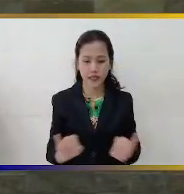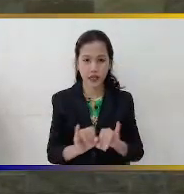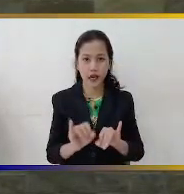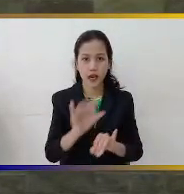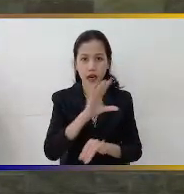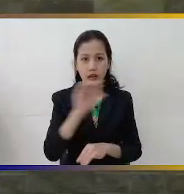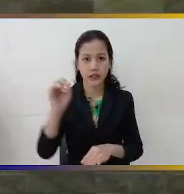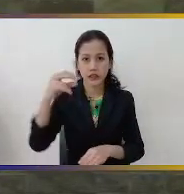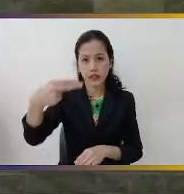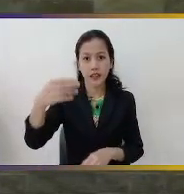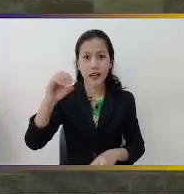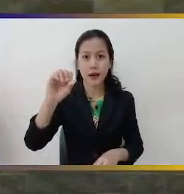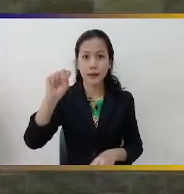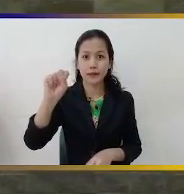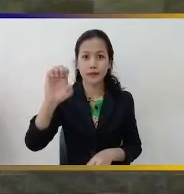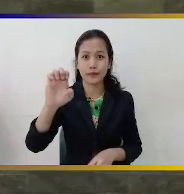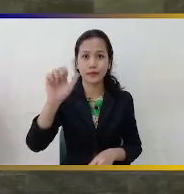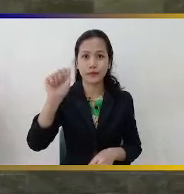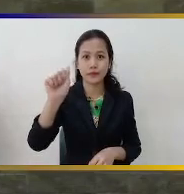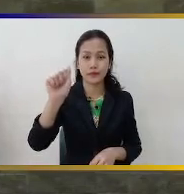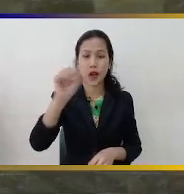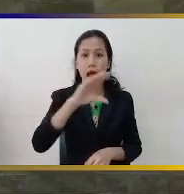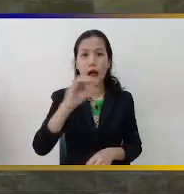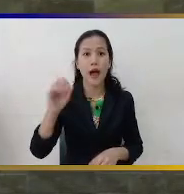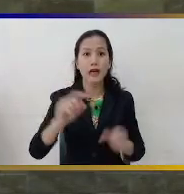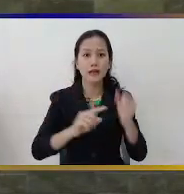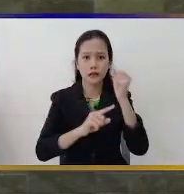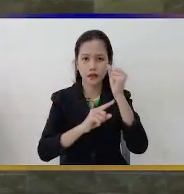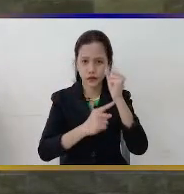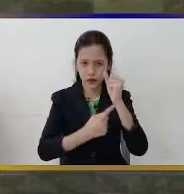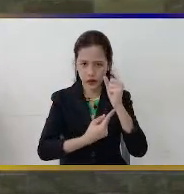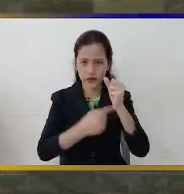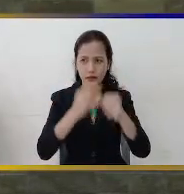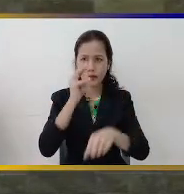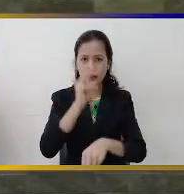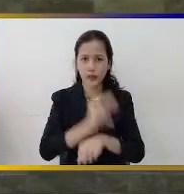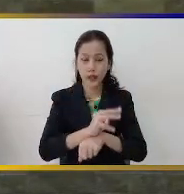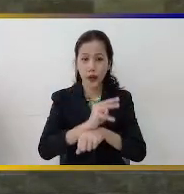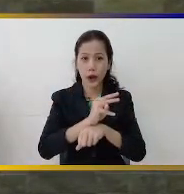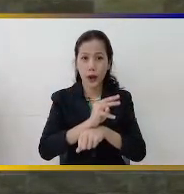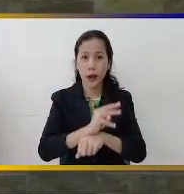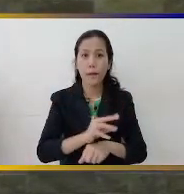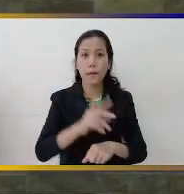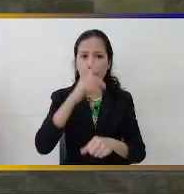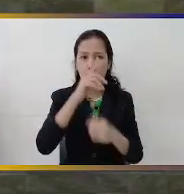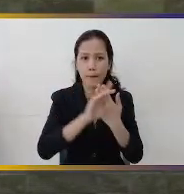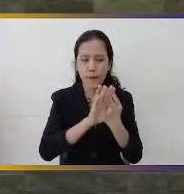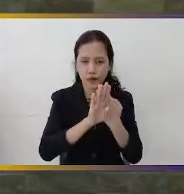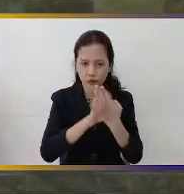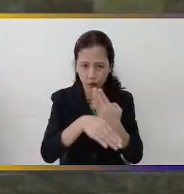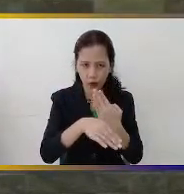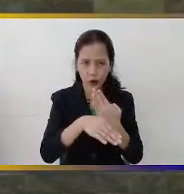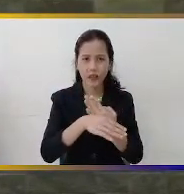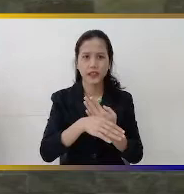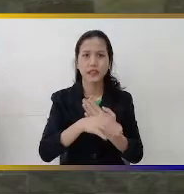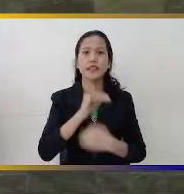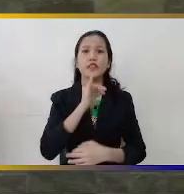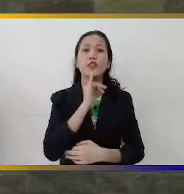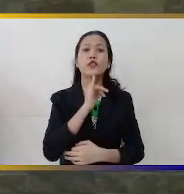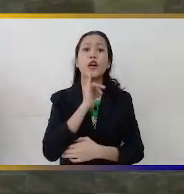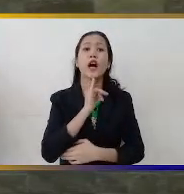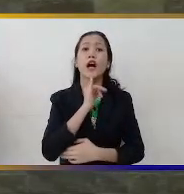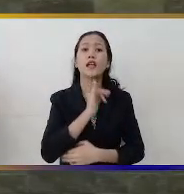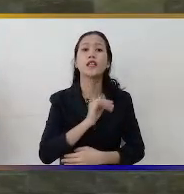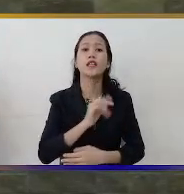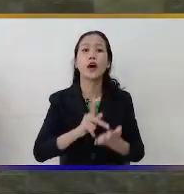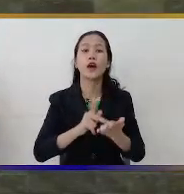ministry before Israel's fall. Okay, nagsimula po ang ministry ni Prophet Micah bago